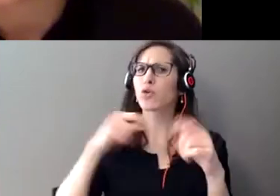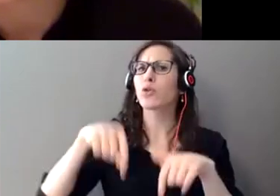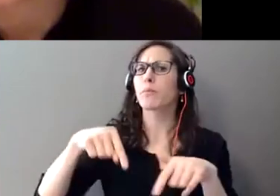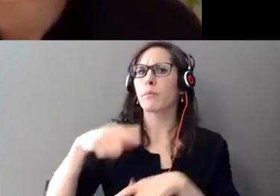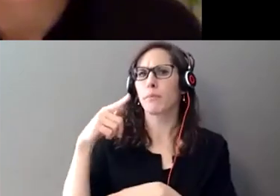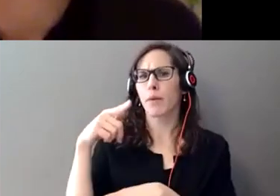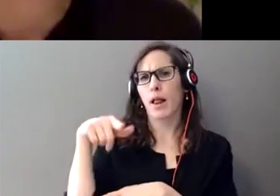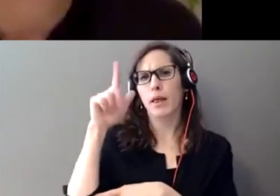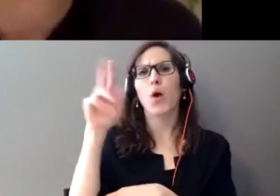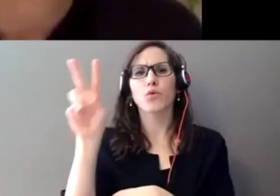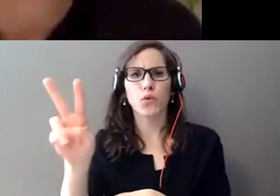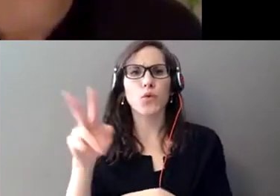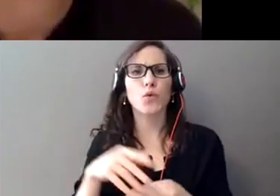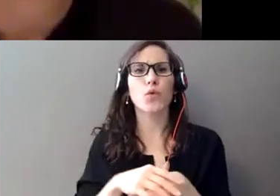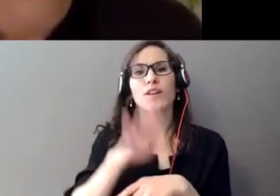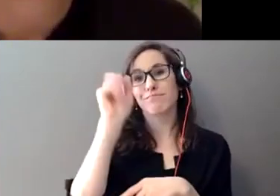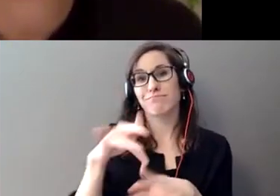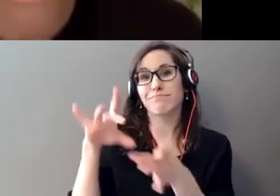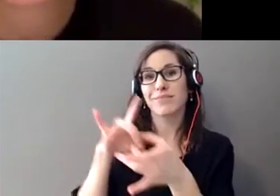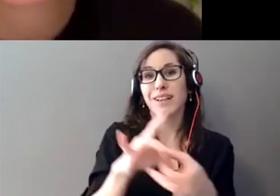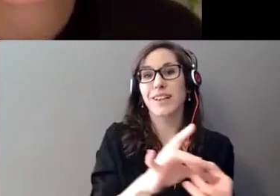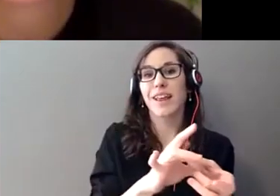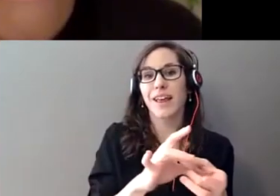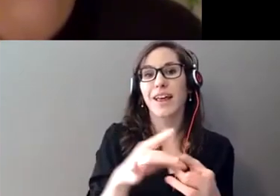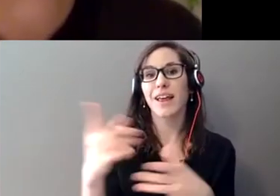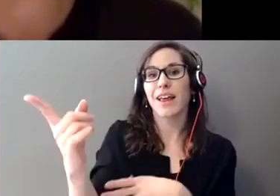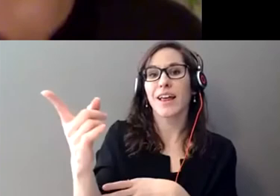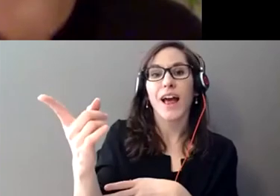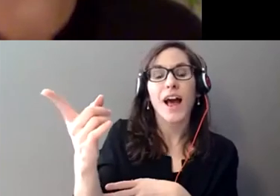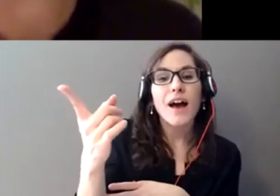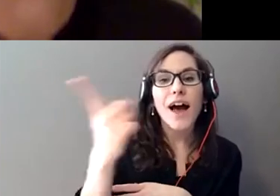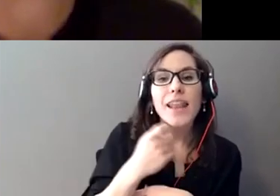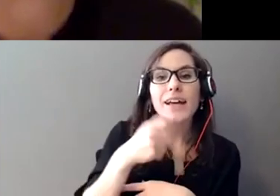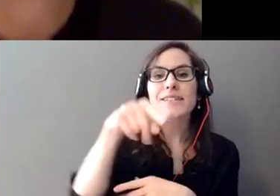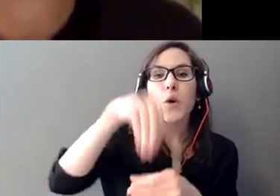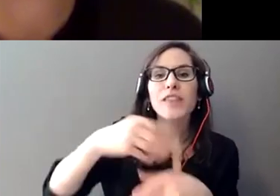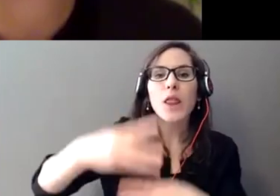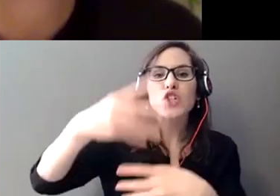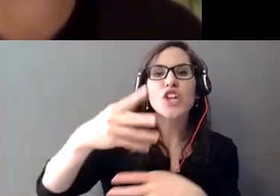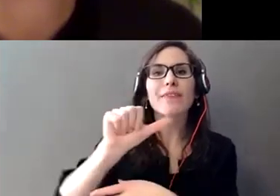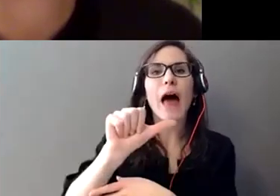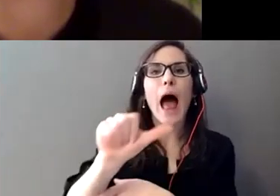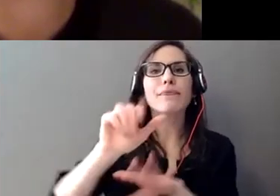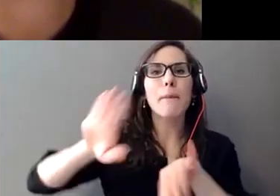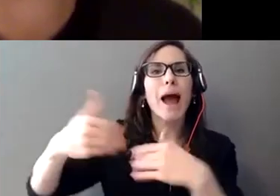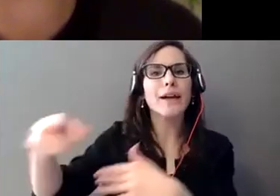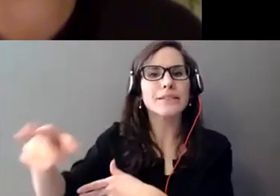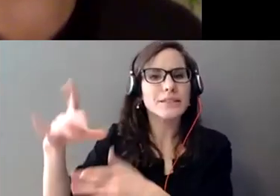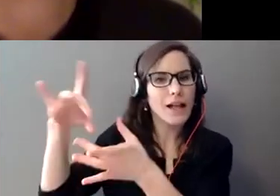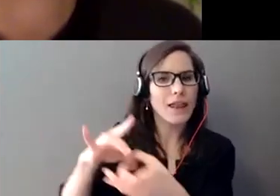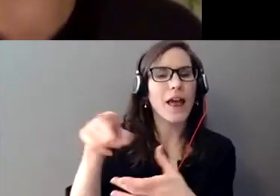du coup sens par rapport à la question qui est posée par Anne-Marie Field dans le chat concernant justement des enseignants qui